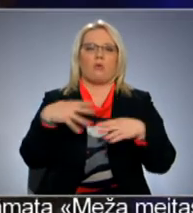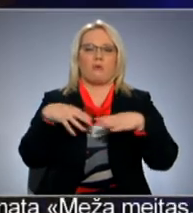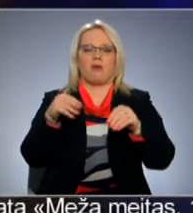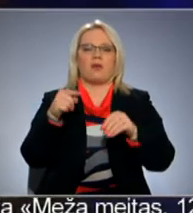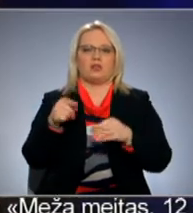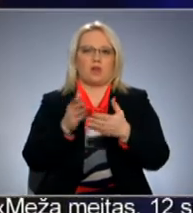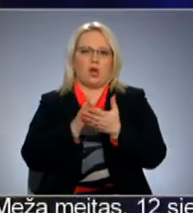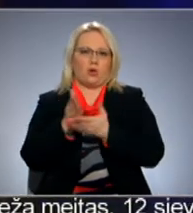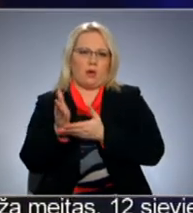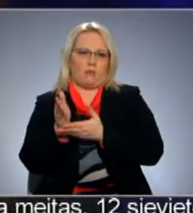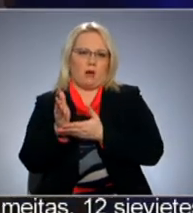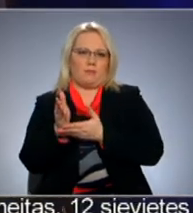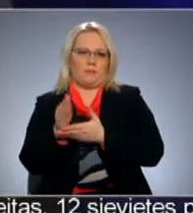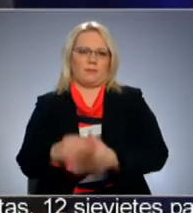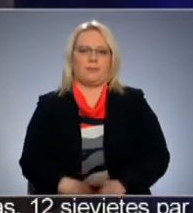jomā.